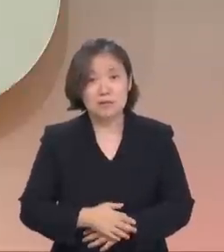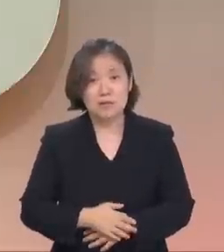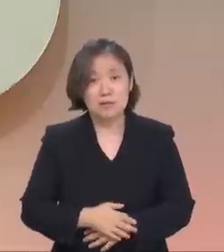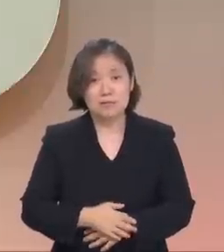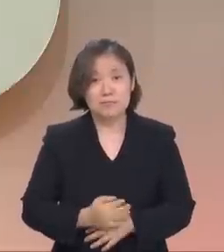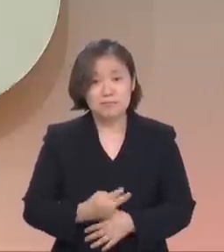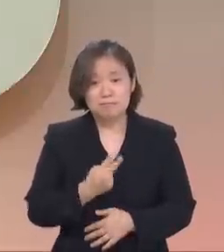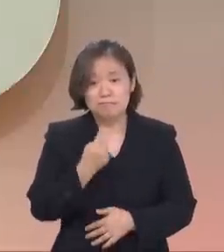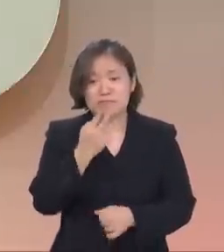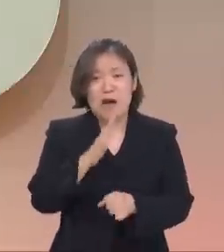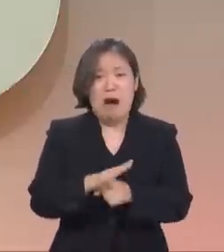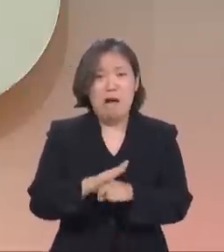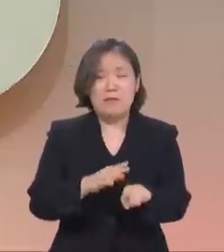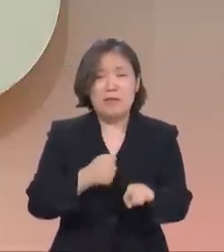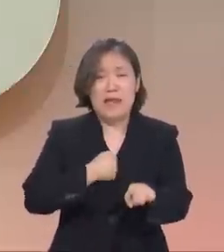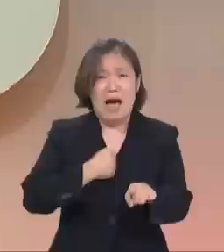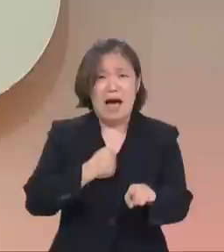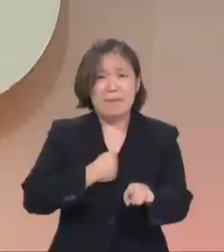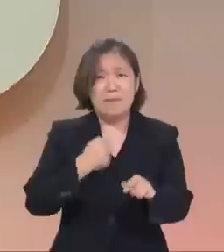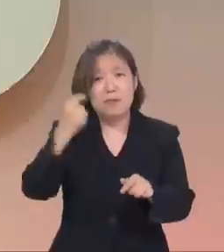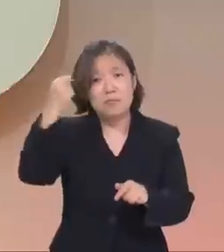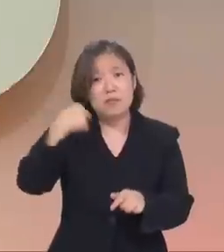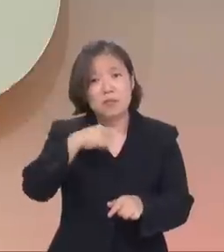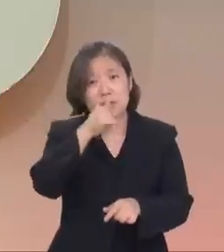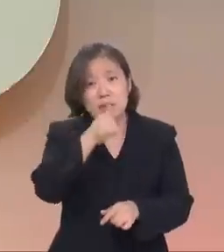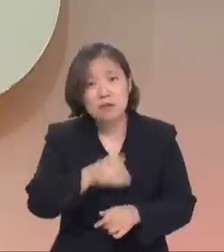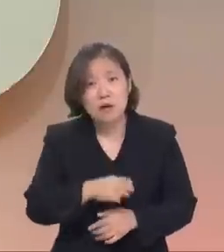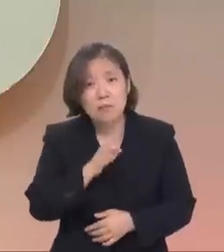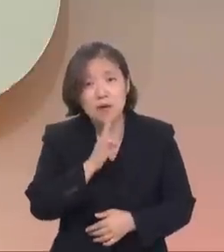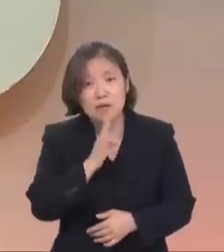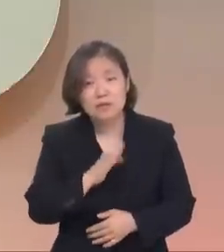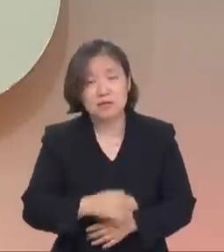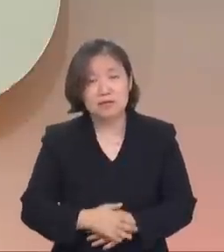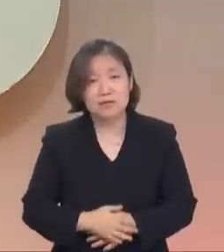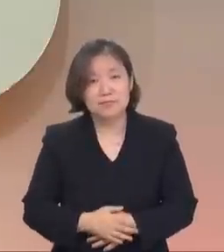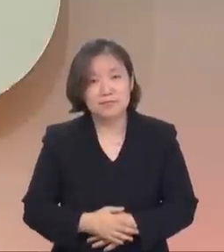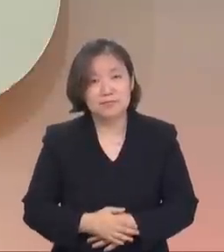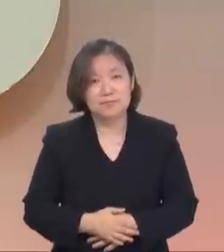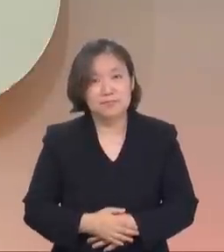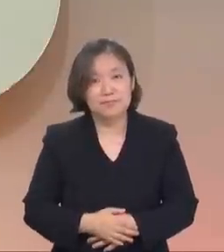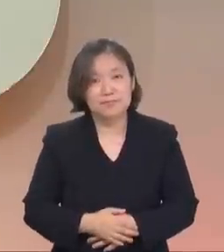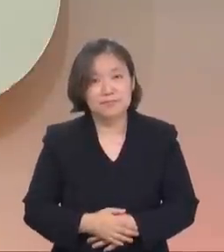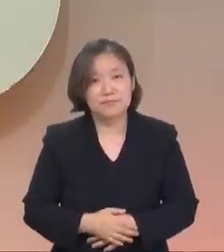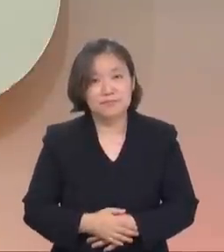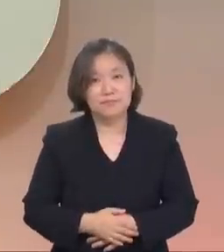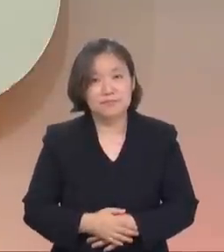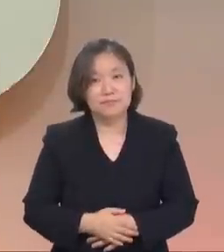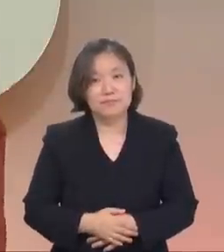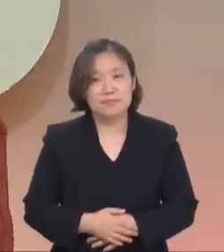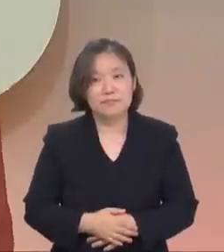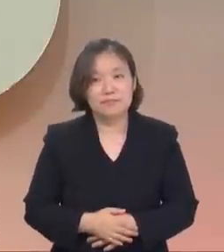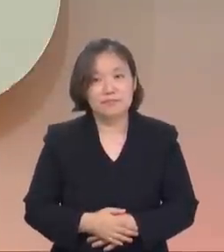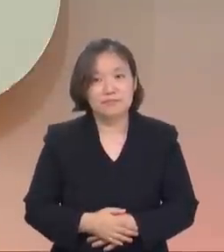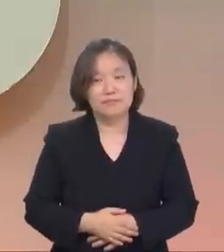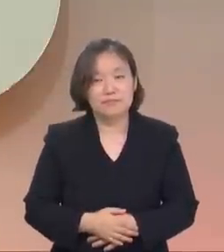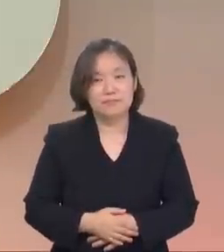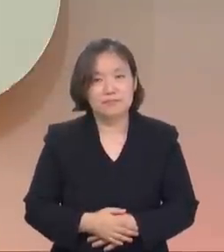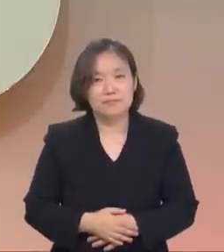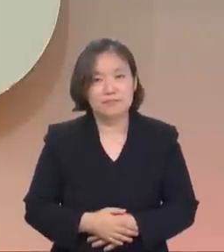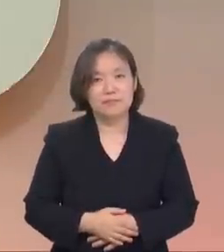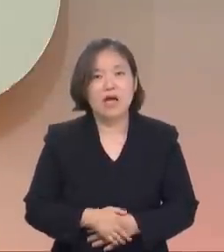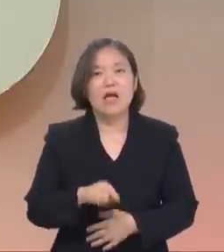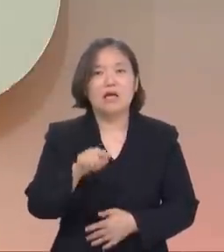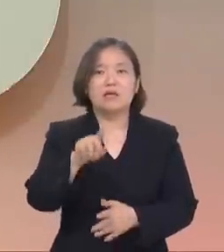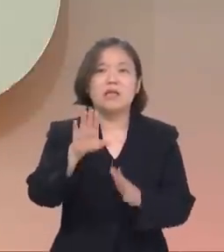숨이 막혀오는 그런 답답함에 그 답답한 마음을 안고 다시 이제 노스님을